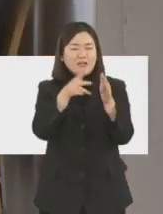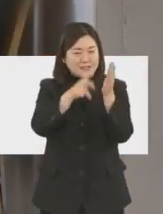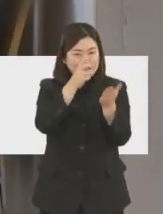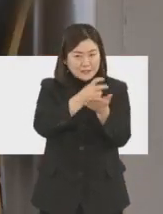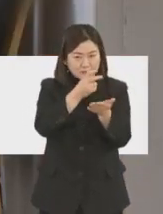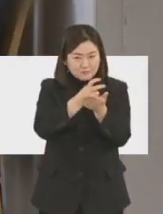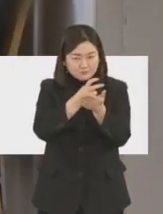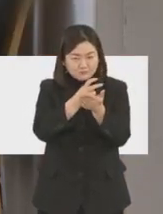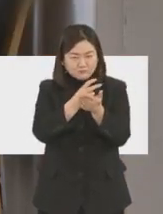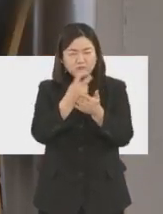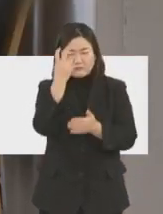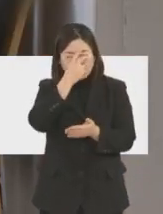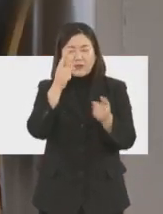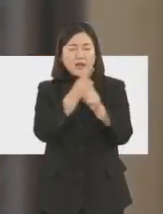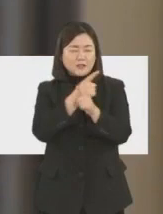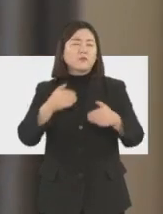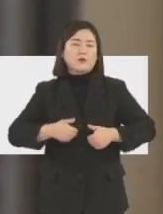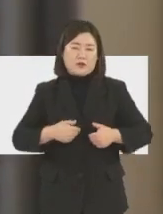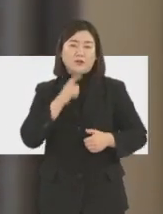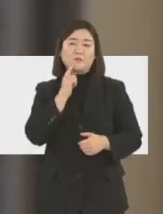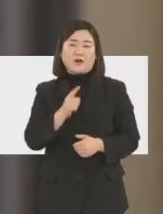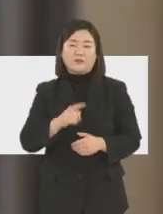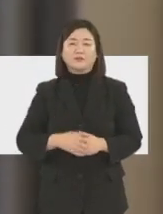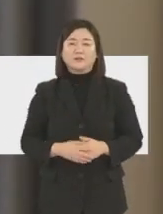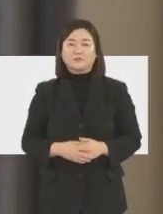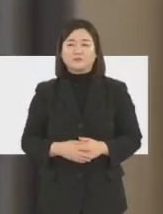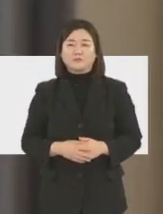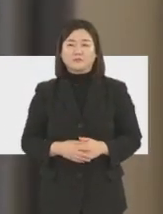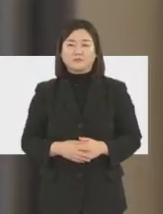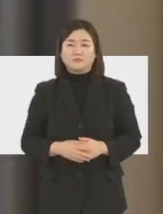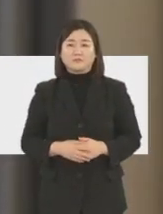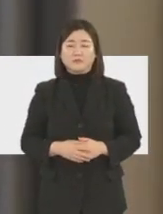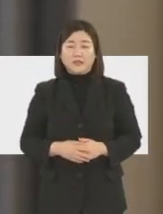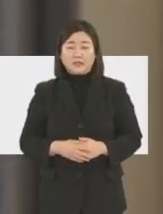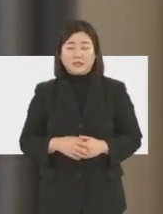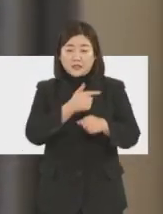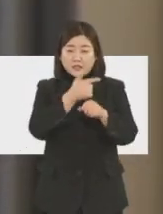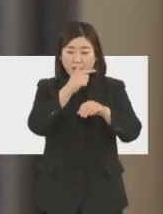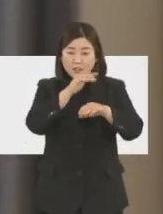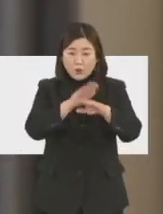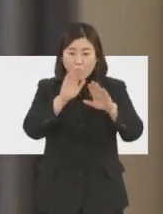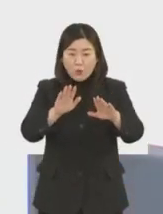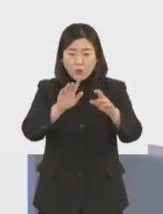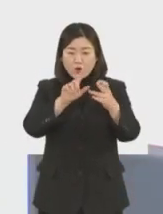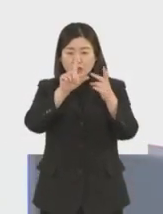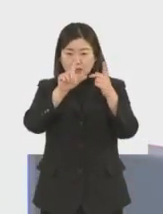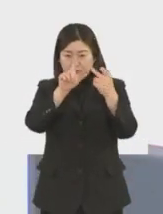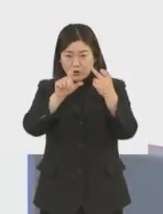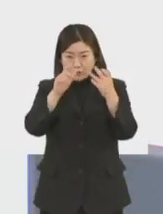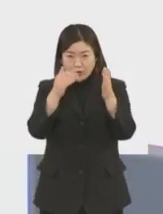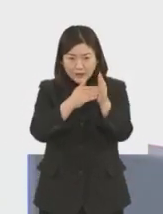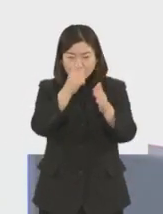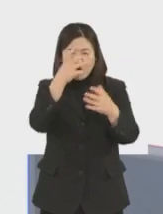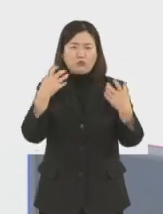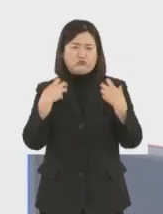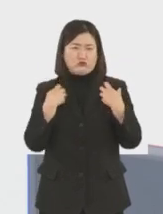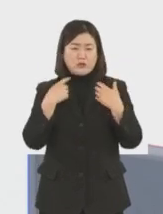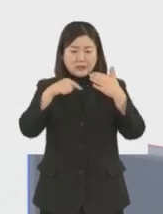대한 방역지침은 정밀하게 가다듬어야 한다고 덧붙였습니다 한편 대전시는 오는 15일까지 정부